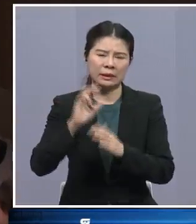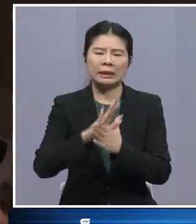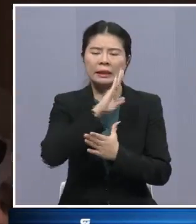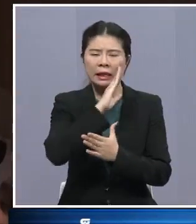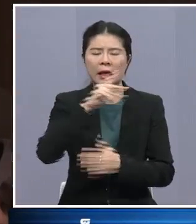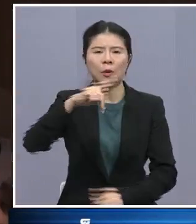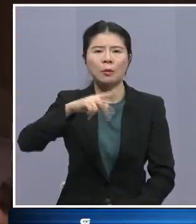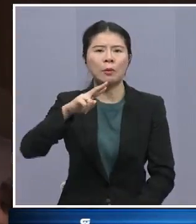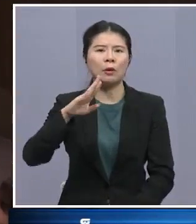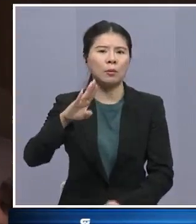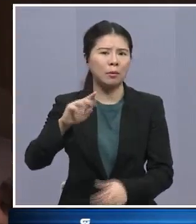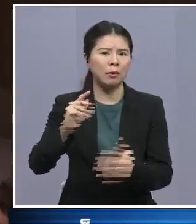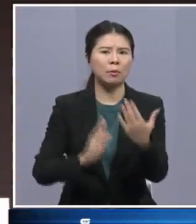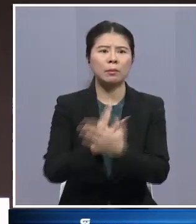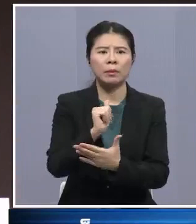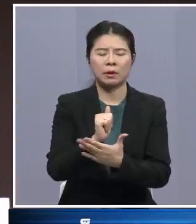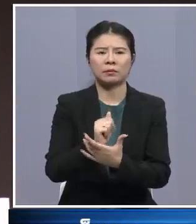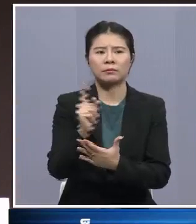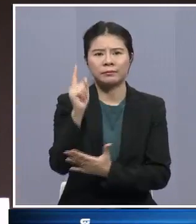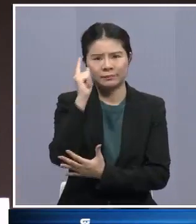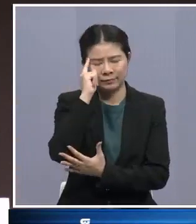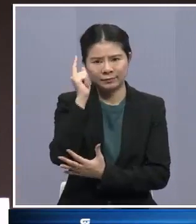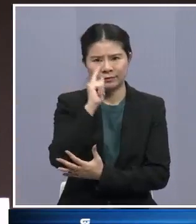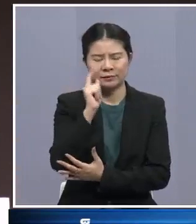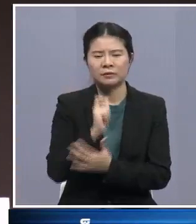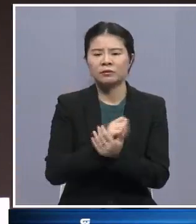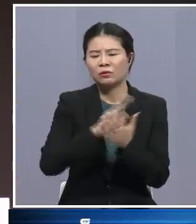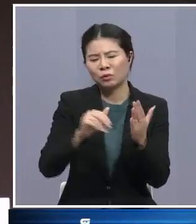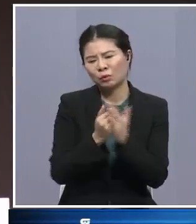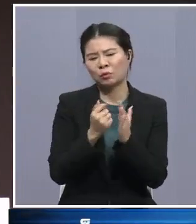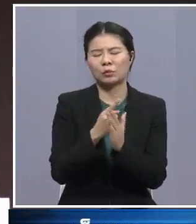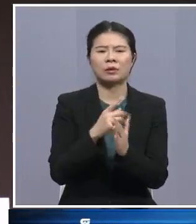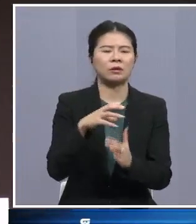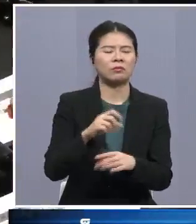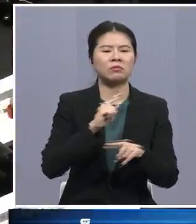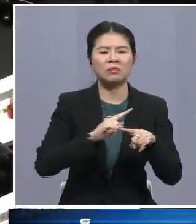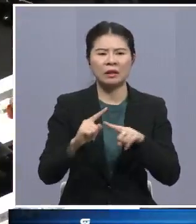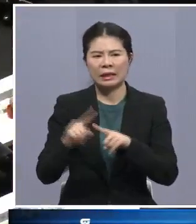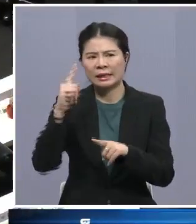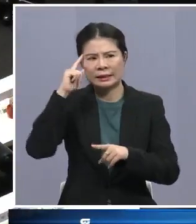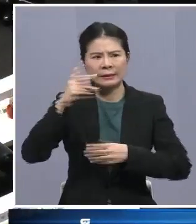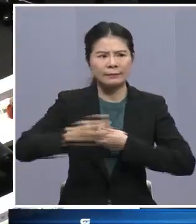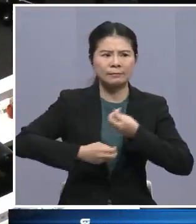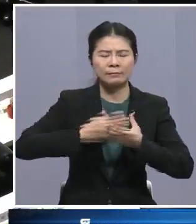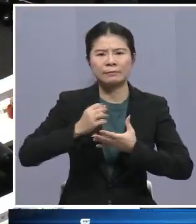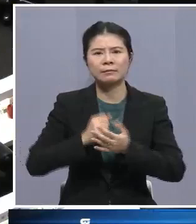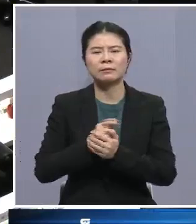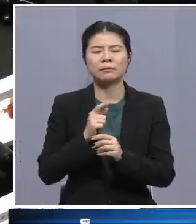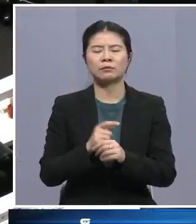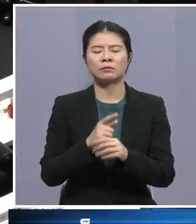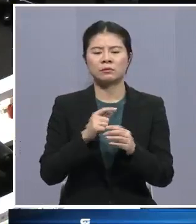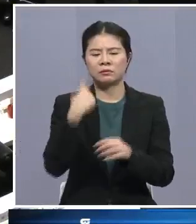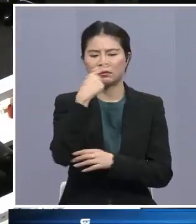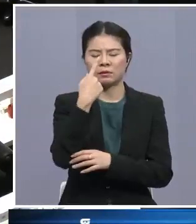ประชุมรัฐสภาก็อย่างที่บอกมันก็ต้องผ่านองค์กรศีสาระอีกหลากหลายองค์กรเลยทีเดียวที่เอ่อดำเนินการมี